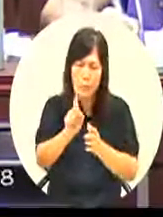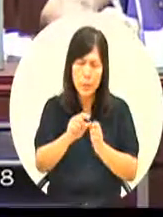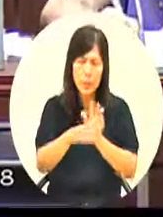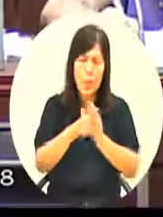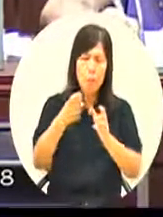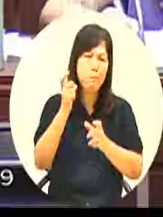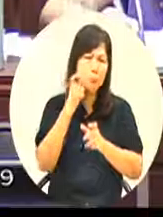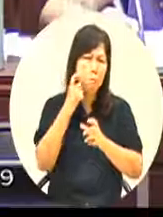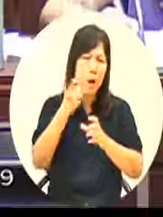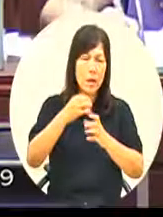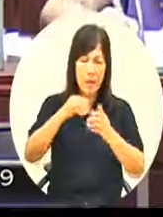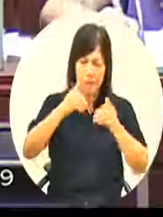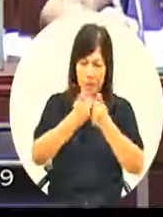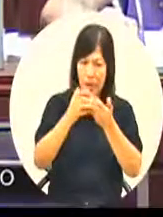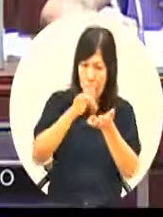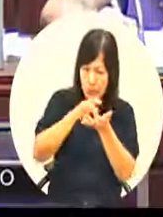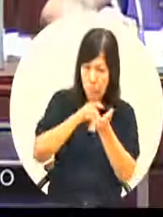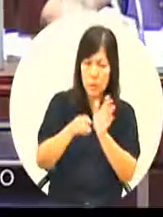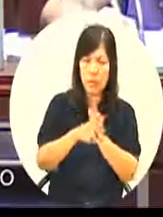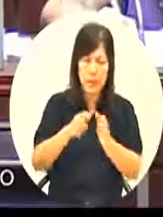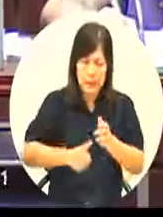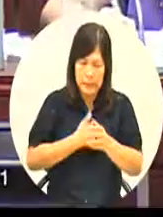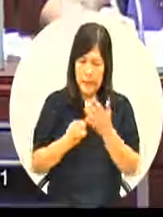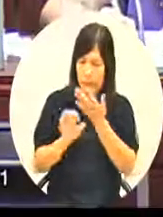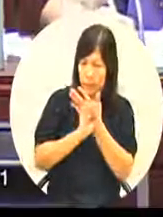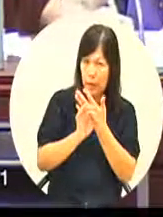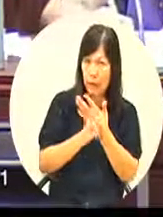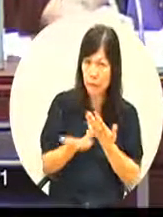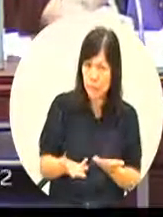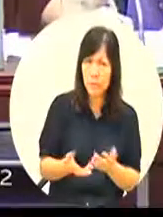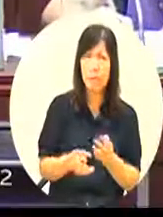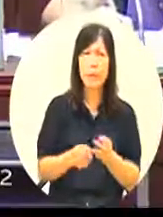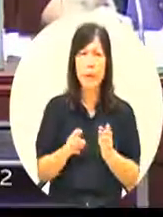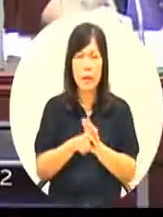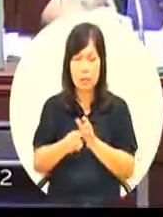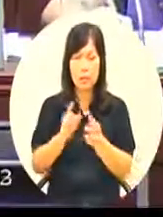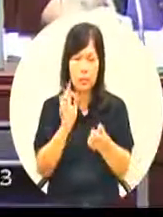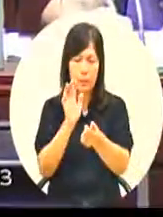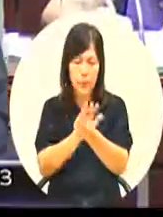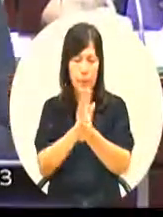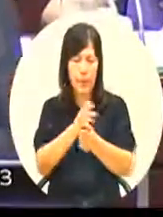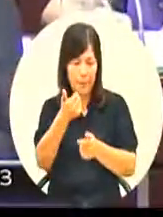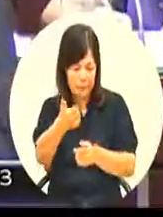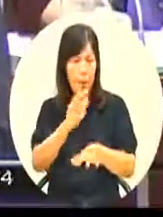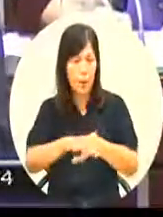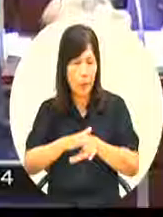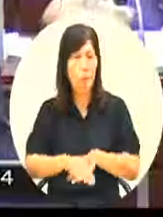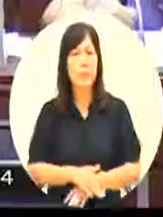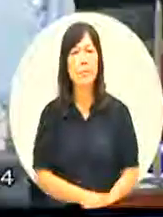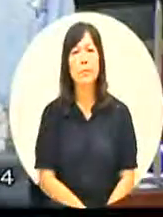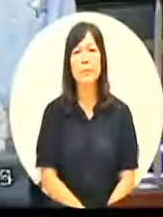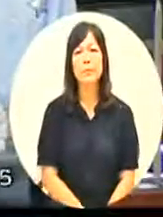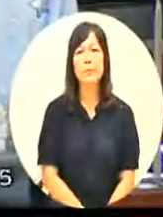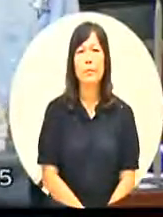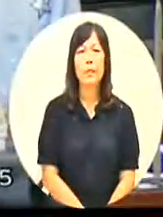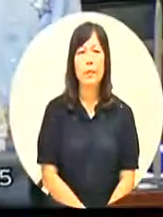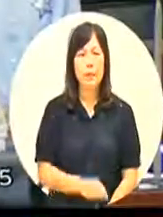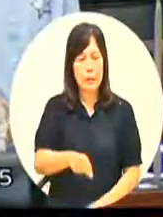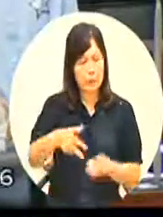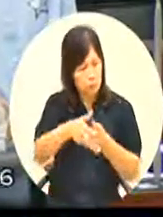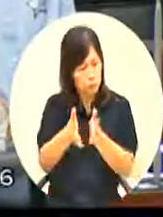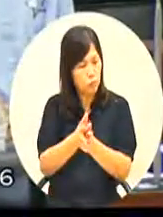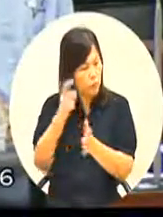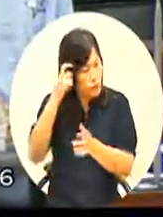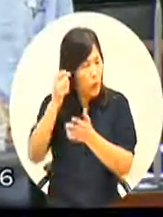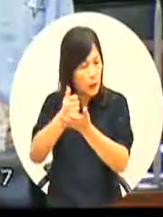拟实境的反毒的真正的体验，我觉得那个会有好的效益。 好，我想这部分就再拜托